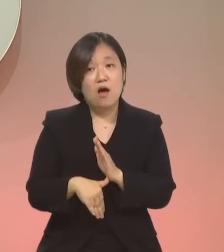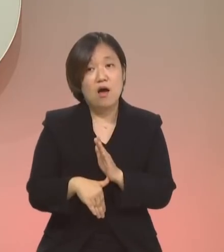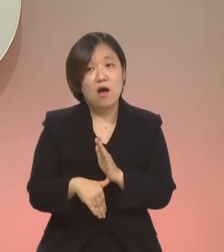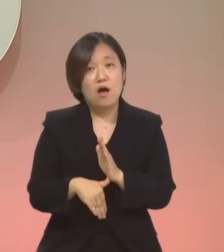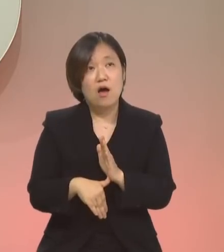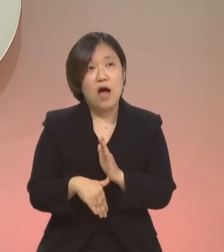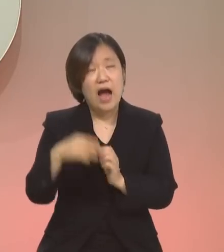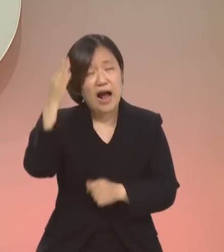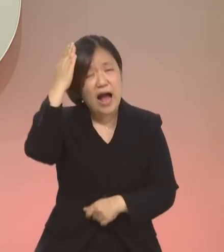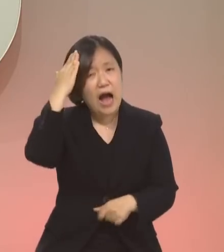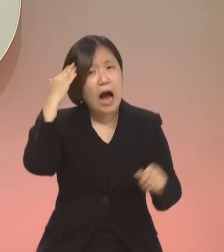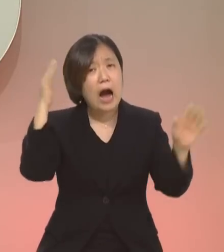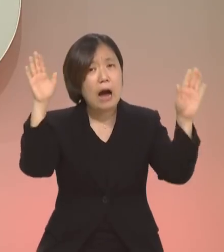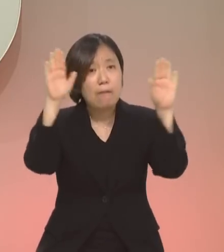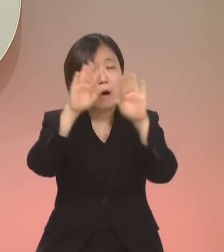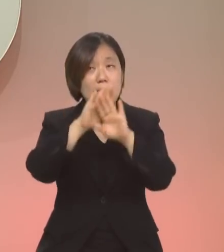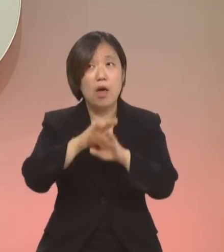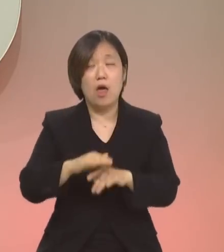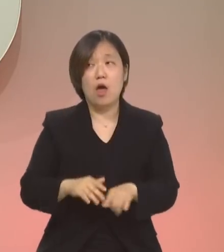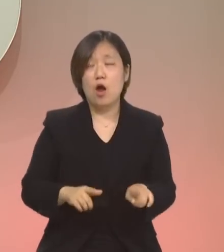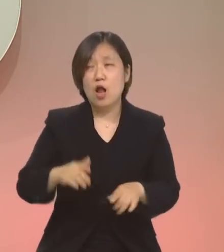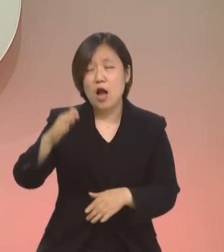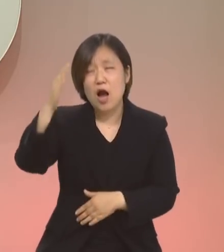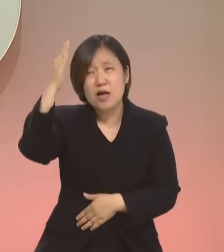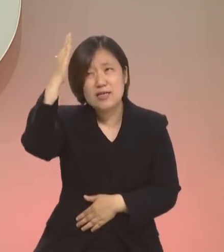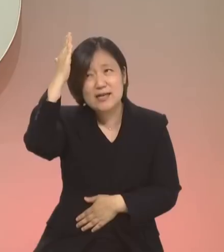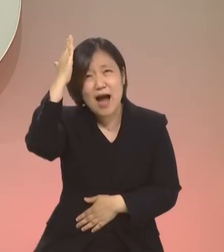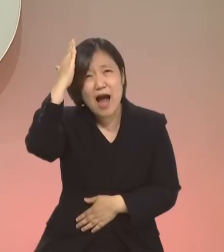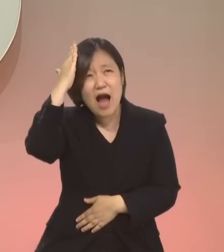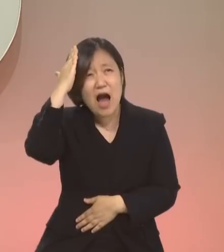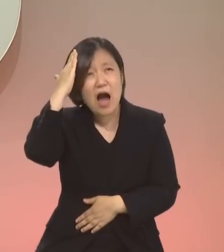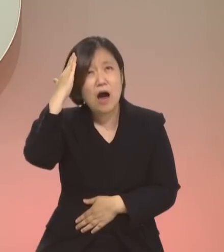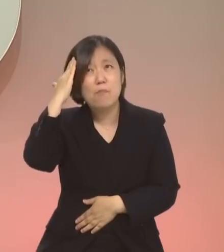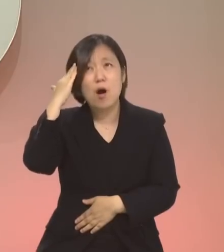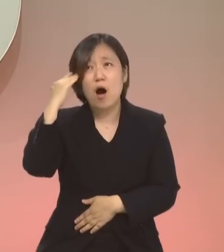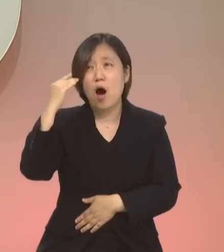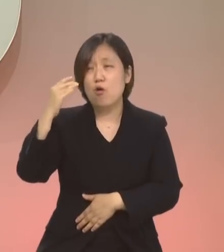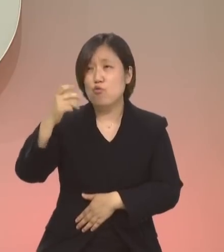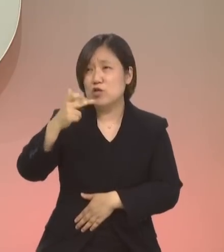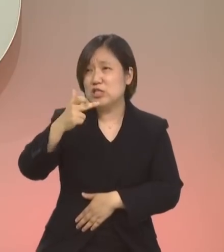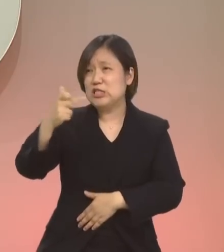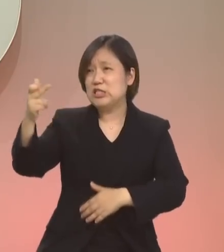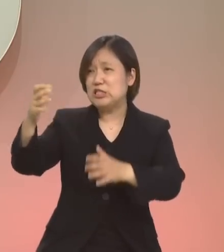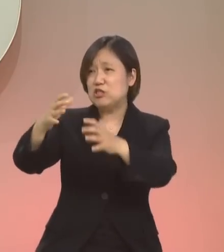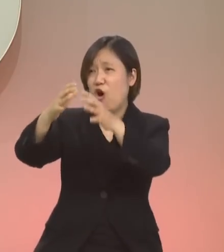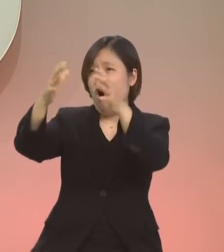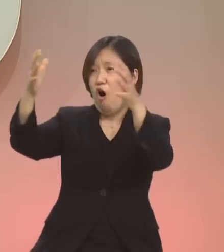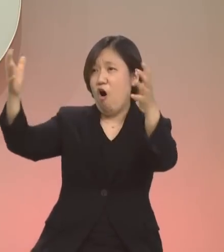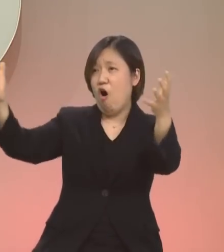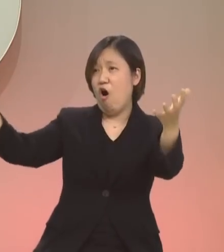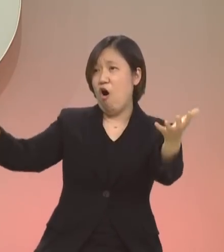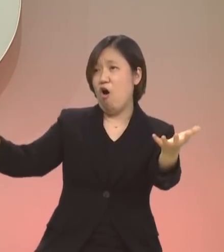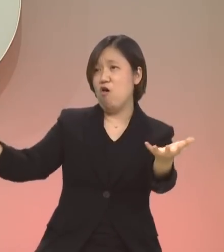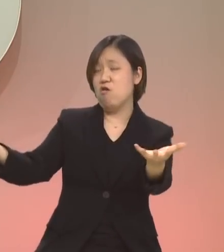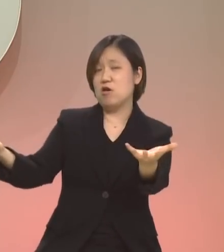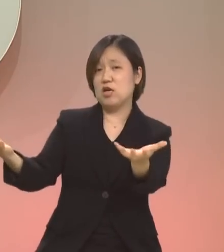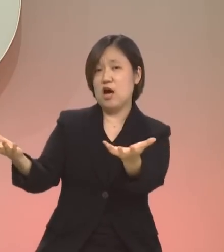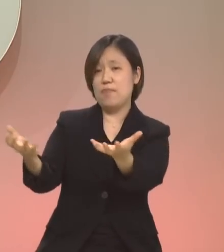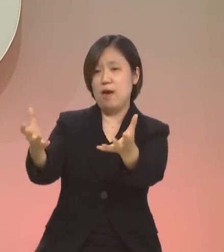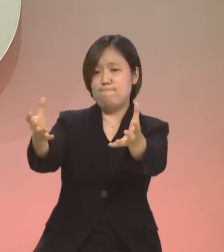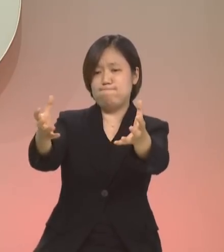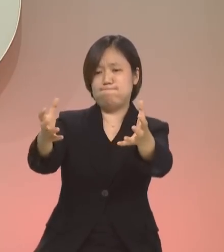한밤중에 그냥 시커먼 꿈틀꿈틀거리는 어떤 뭔가 큰 덩어리가 가슴을 꽉